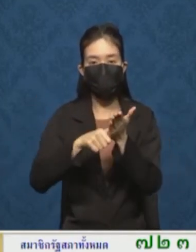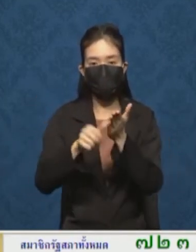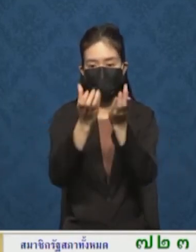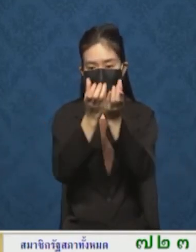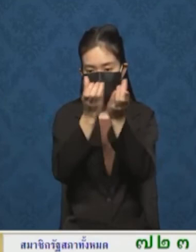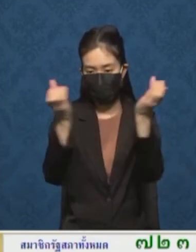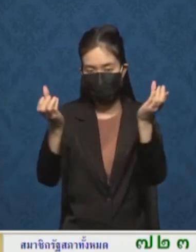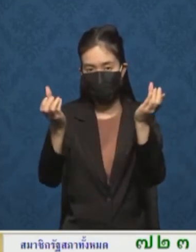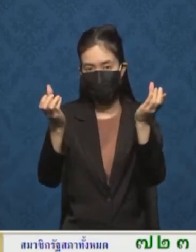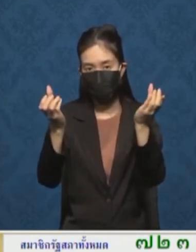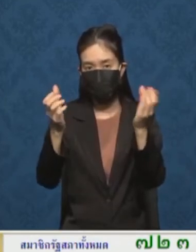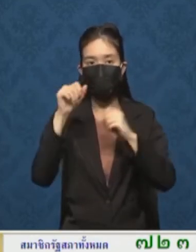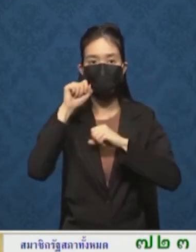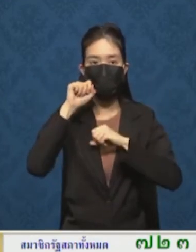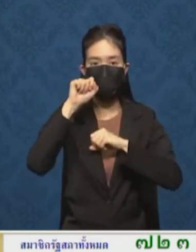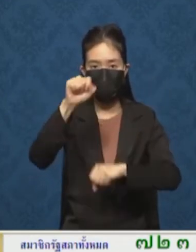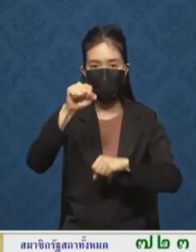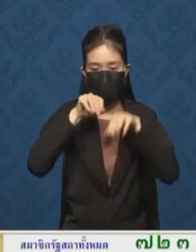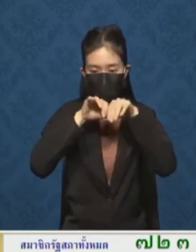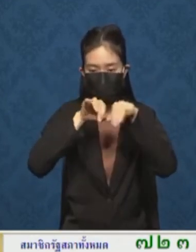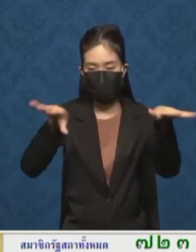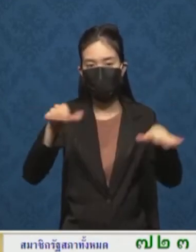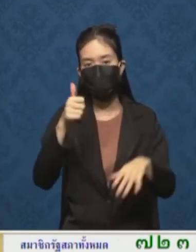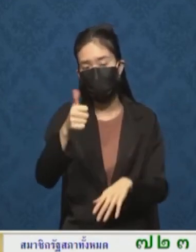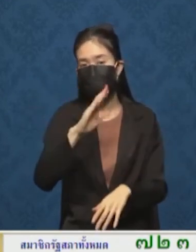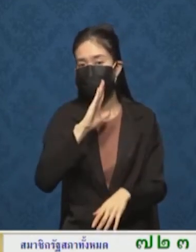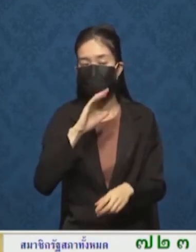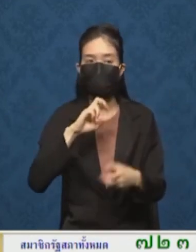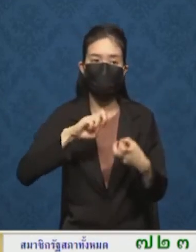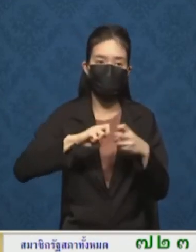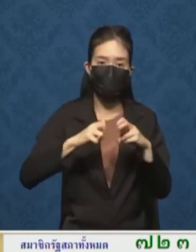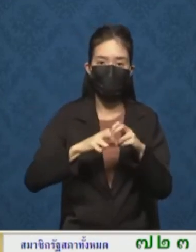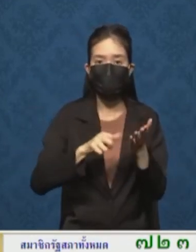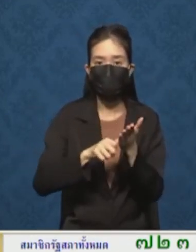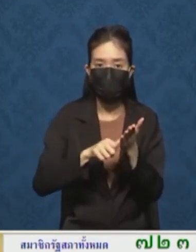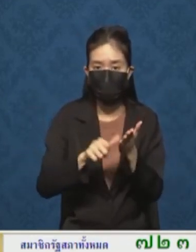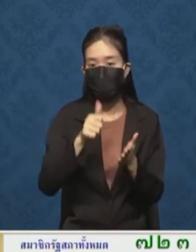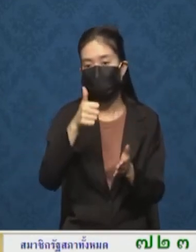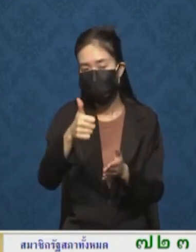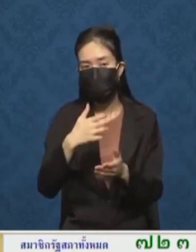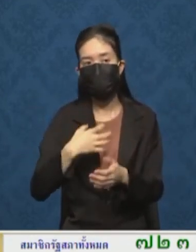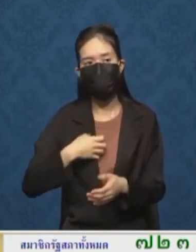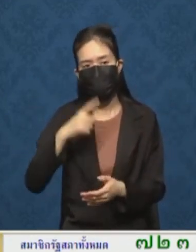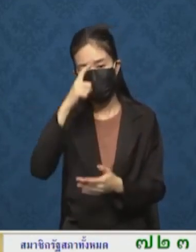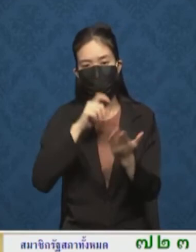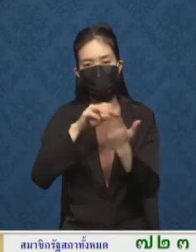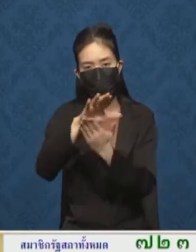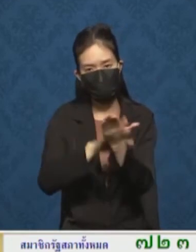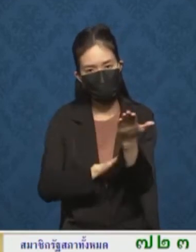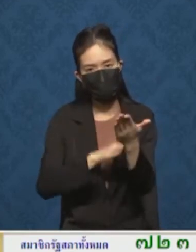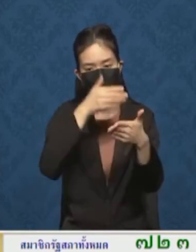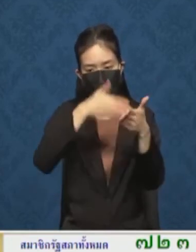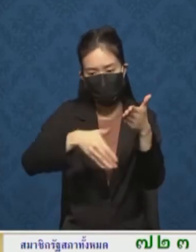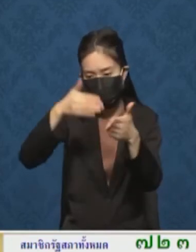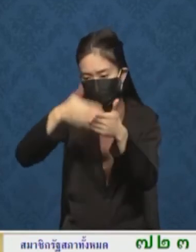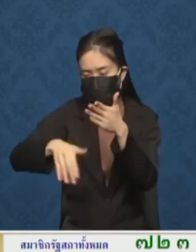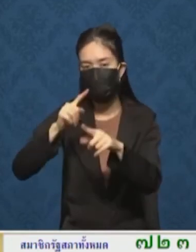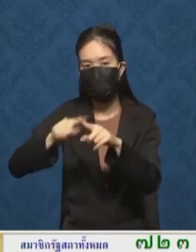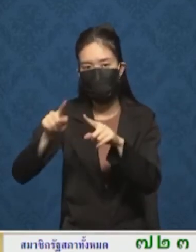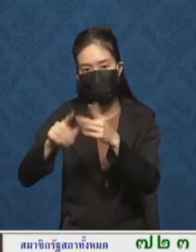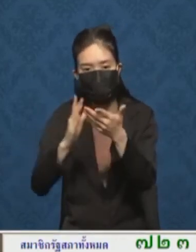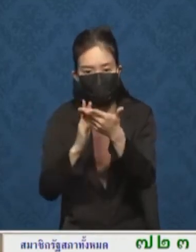หนที่จะปรับเราไปปับกได้ผมคิดวาส่เห่านี้เป็ทออกประเทศเพื่จะให้เกิดวิกิจทางกเมืองทจะเกิดขึ้นอันใล้นี้คร